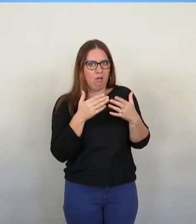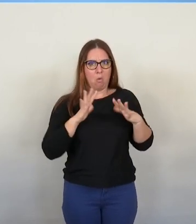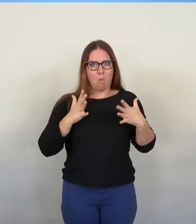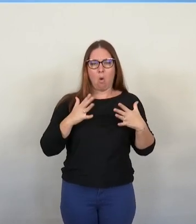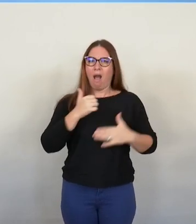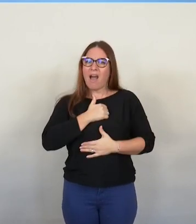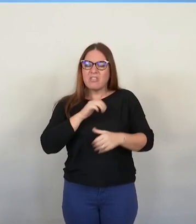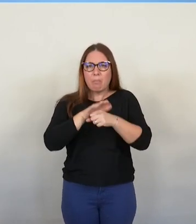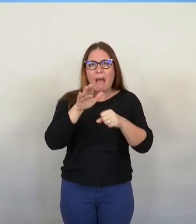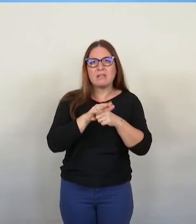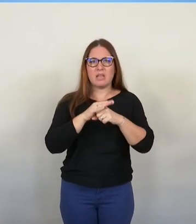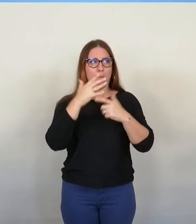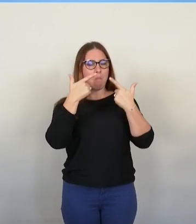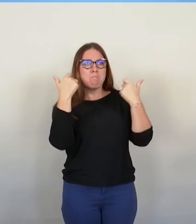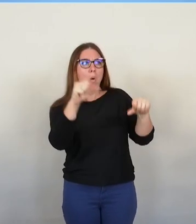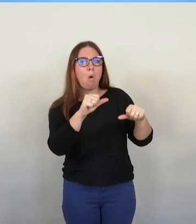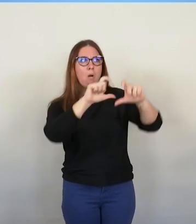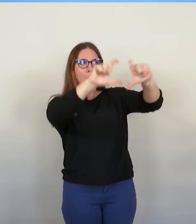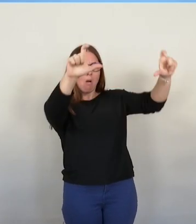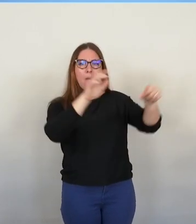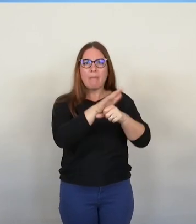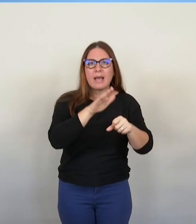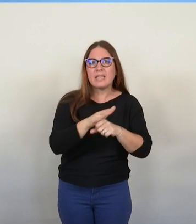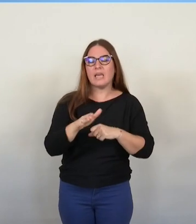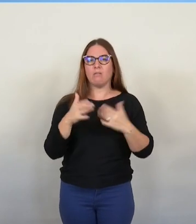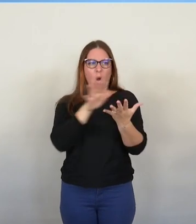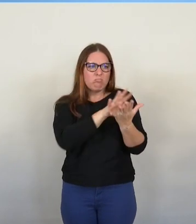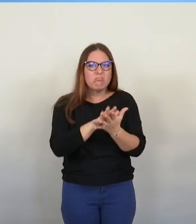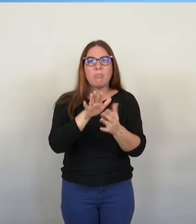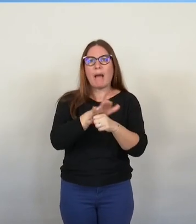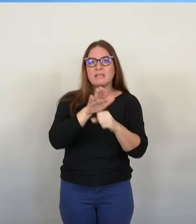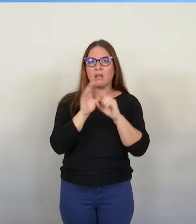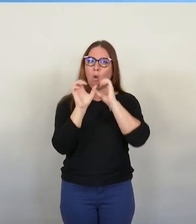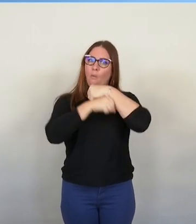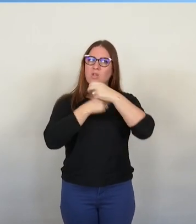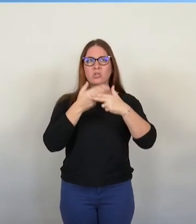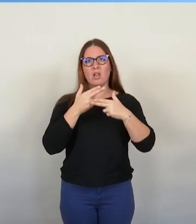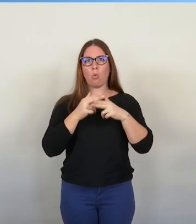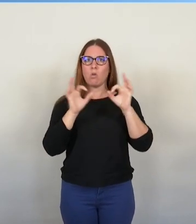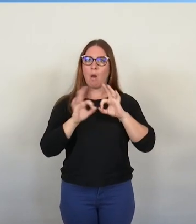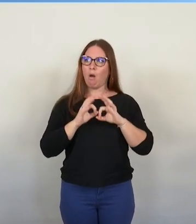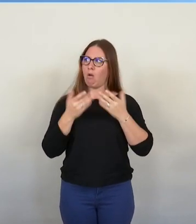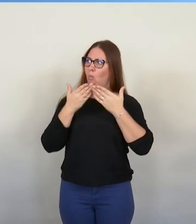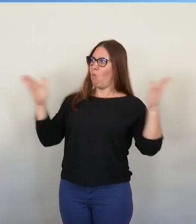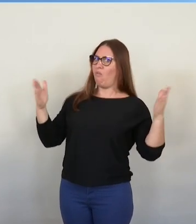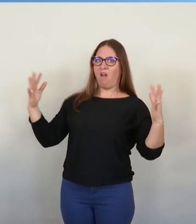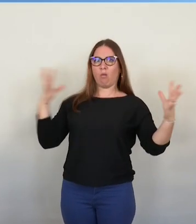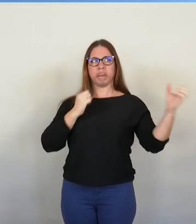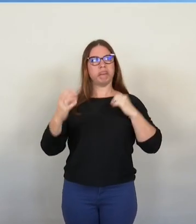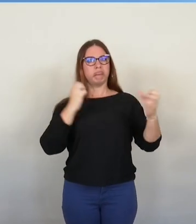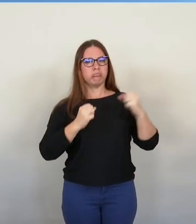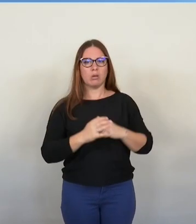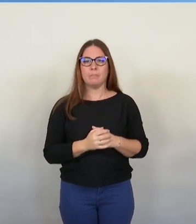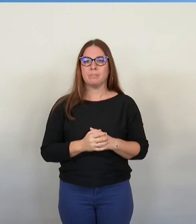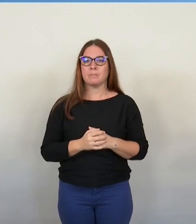intime pas assez conviviaux ne permettant pas toujours d'assurer la confidentialité nécessaire à certains échang rapport de